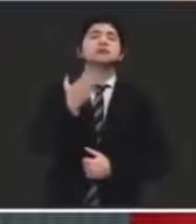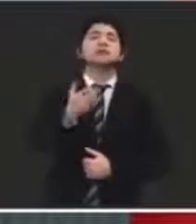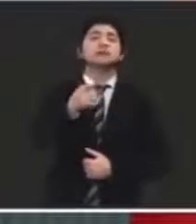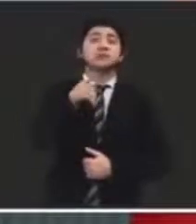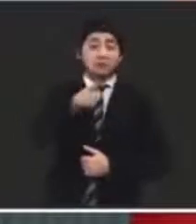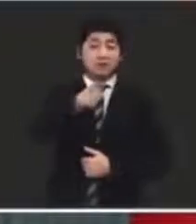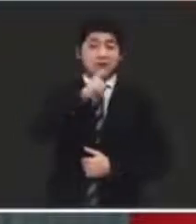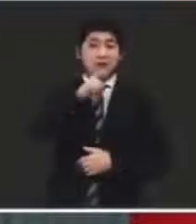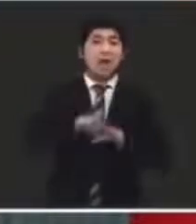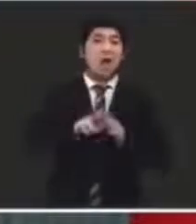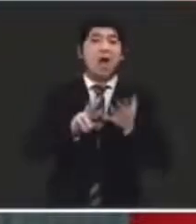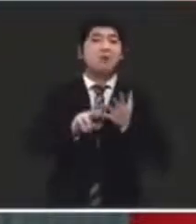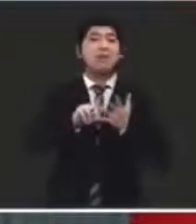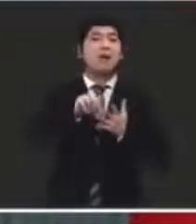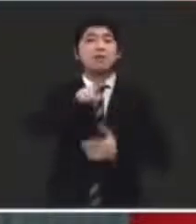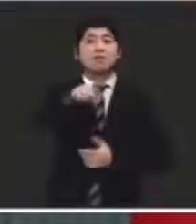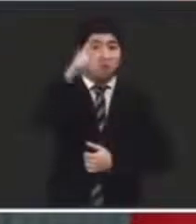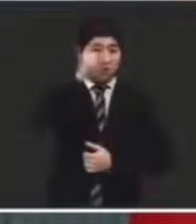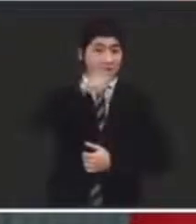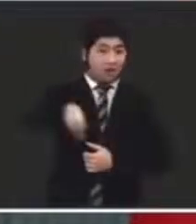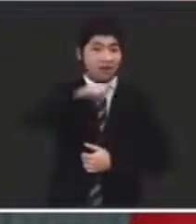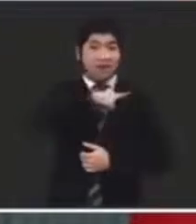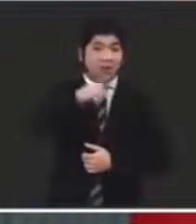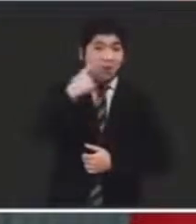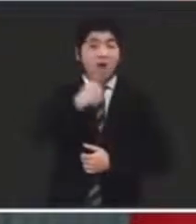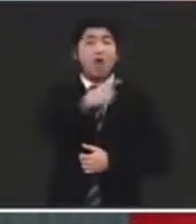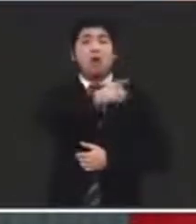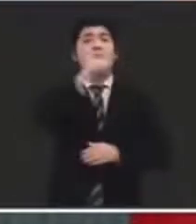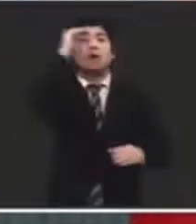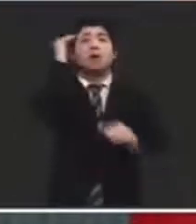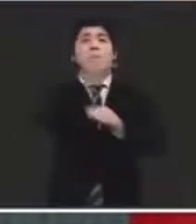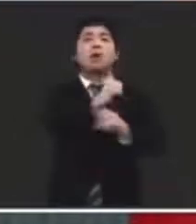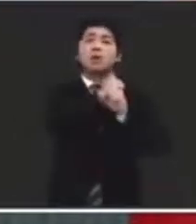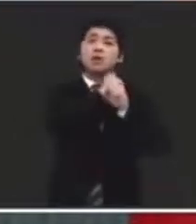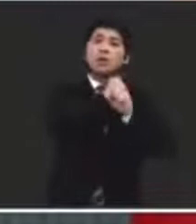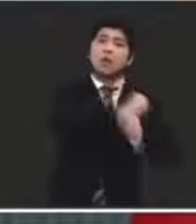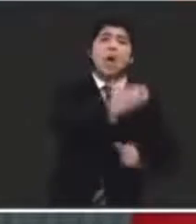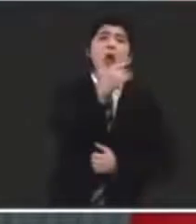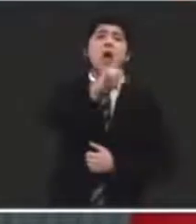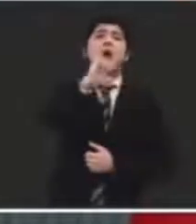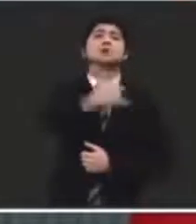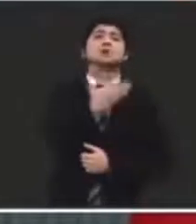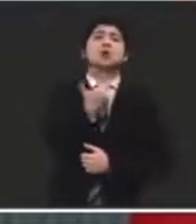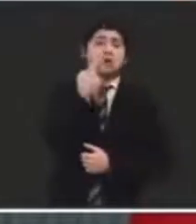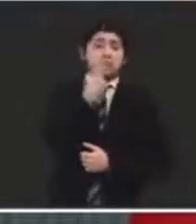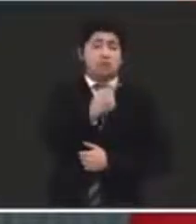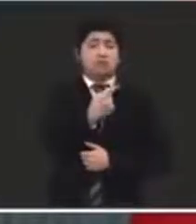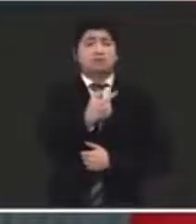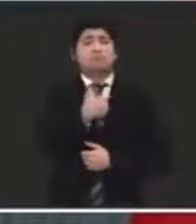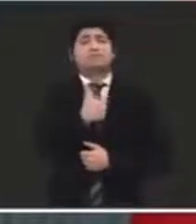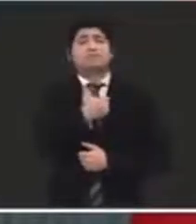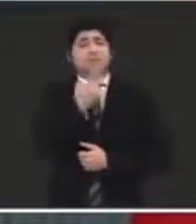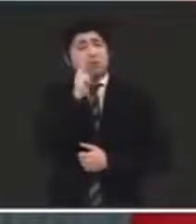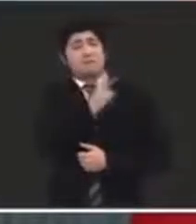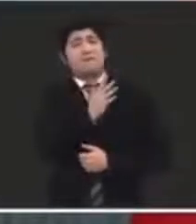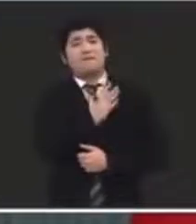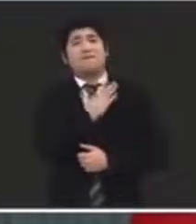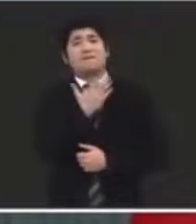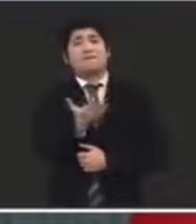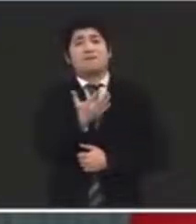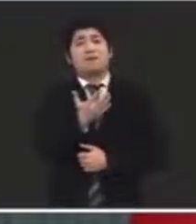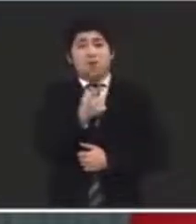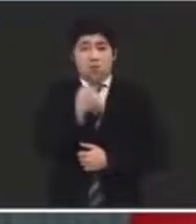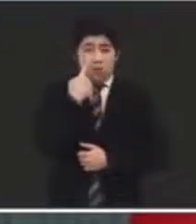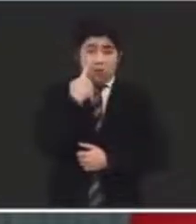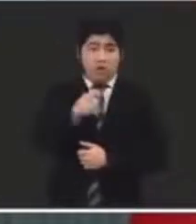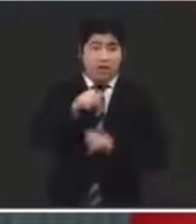adımlar Yunanistan'ı Her anlamda batağa sürüklemeye kafi netice